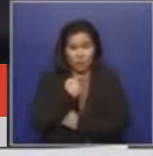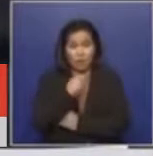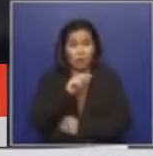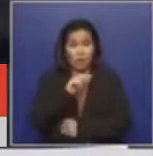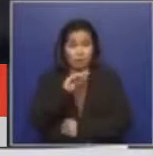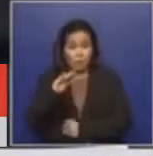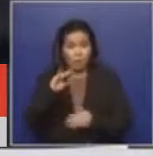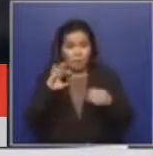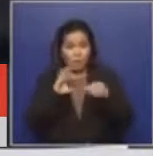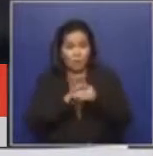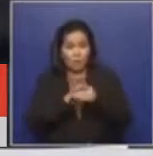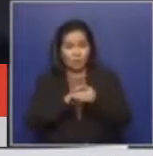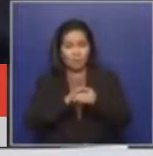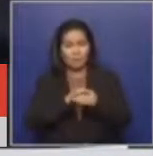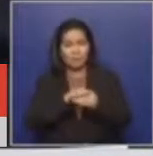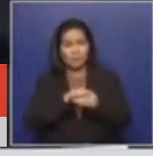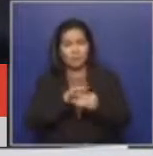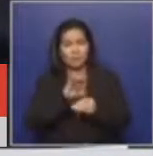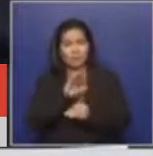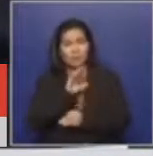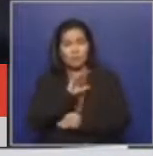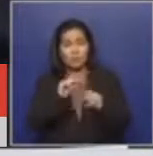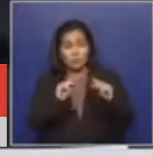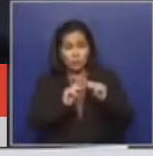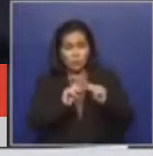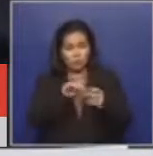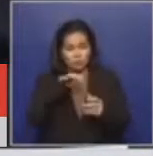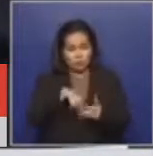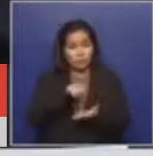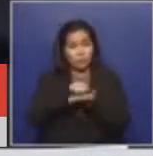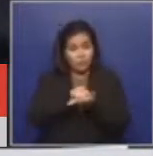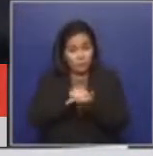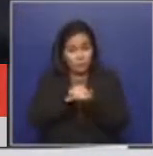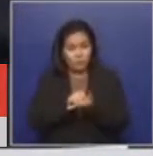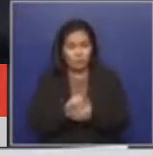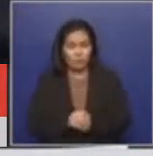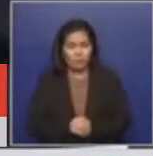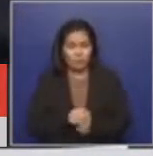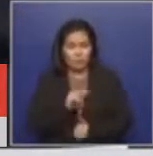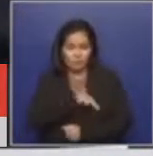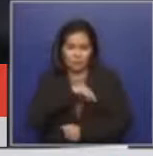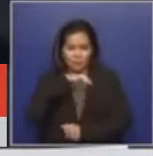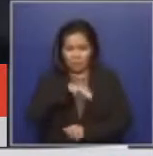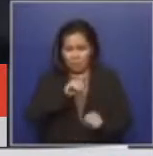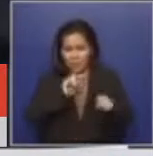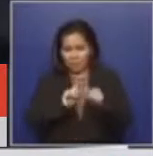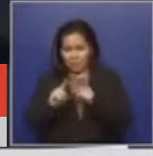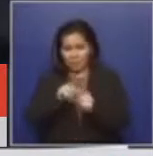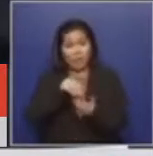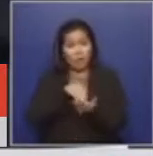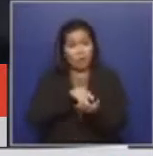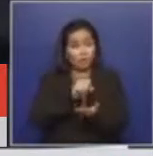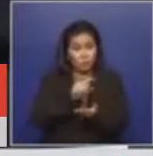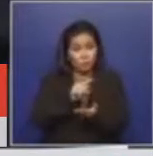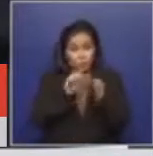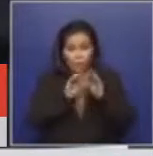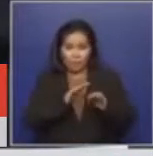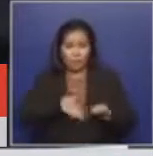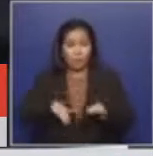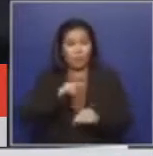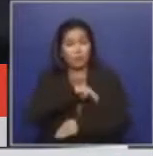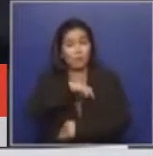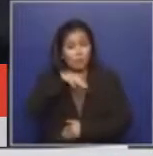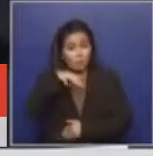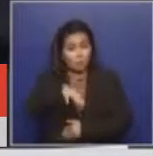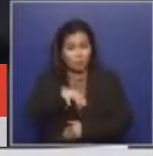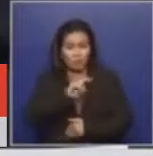างพื้นฐานด้านสาธารณสุขหน่วยบริการโรงพยาบาลตั้งแต่โรงพยาบาลศูนย์โรงพยาบาลทั่วไปโรงพยาบาล